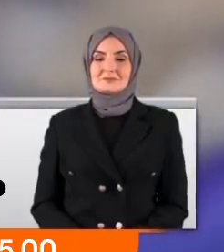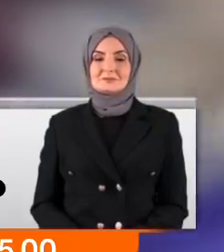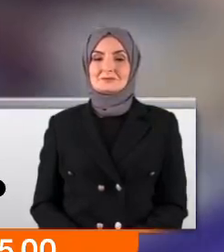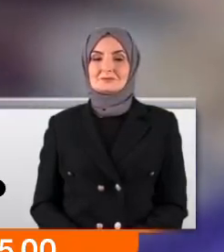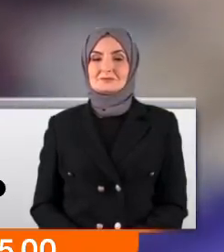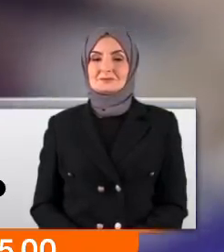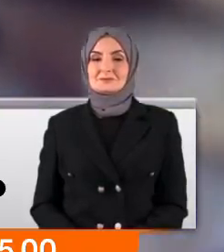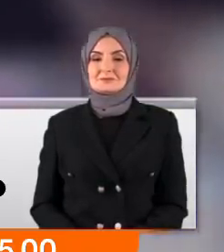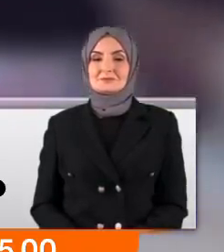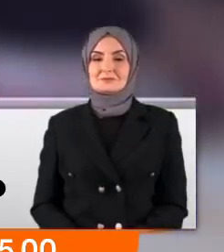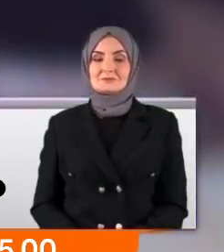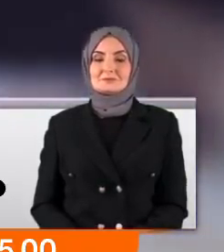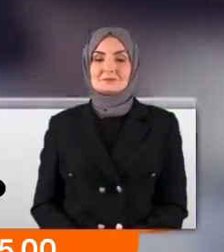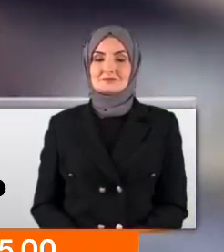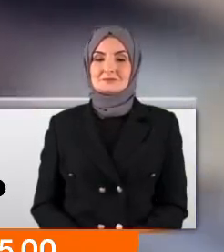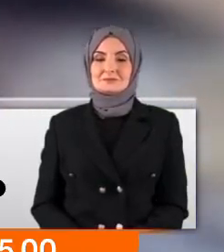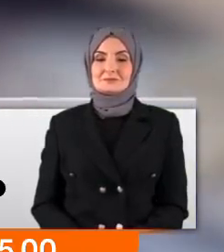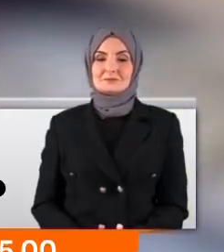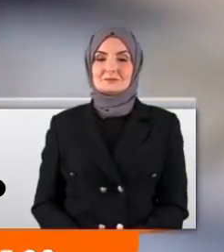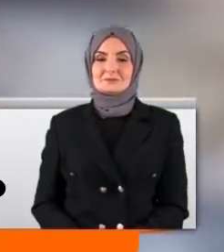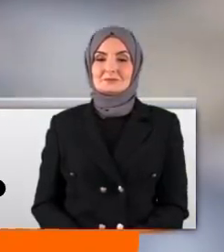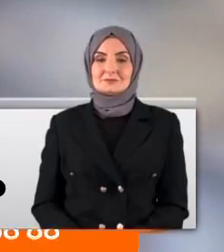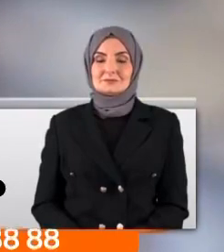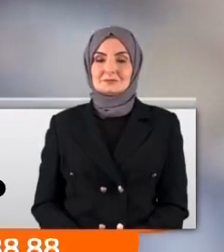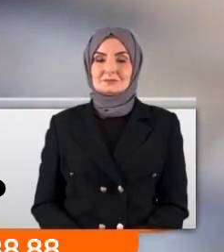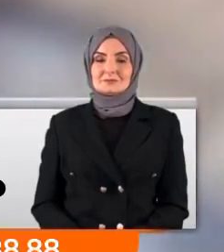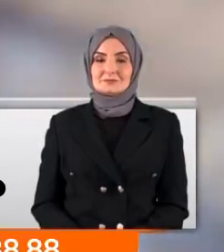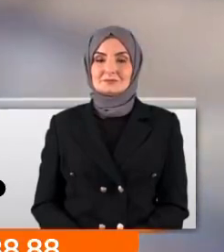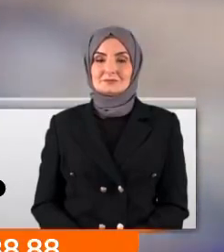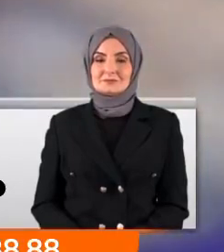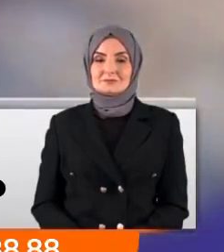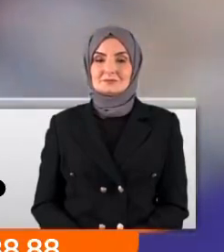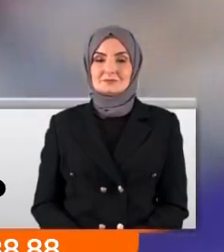daha. Gül. Aa, bu gönüllülerimi kurtaramadım. O yüzden ama haklı.